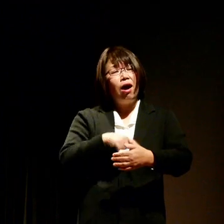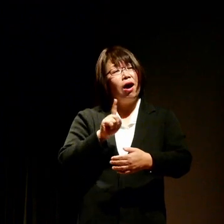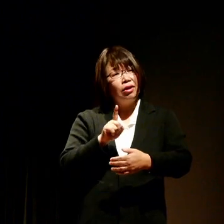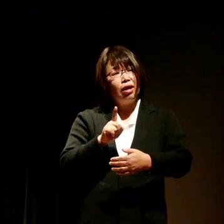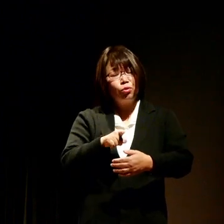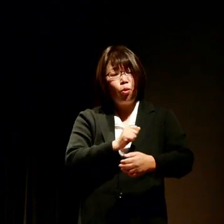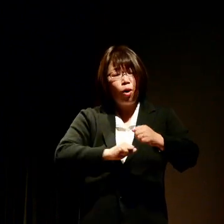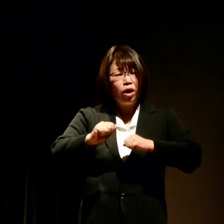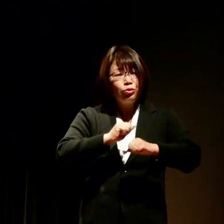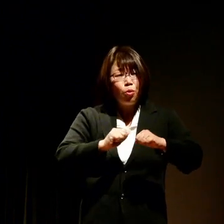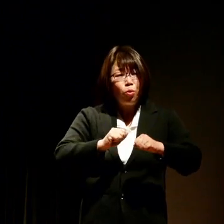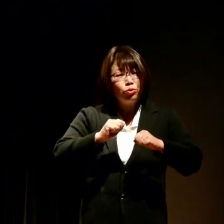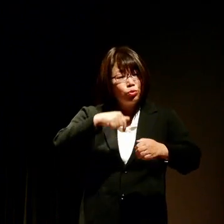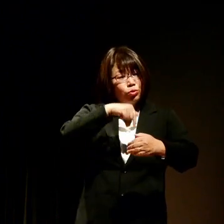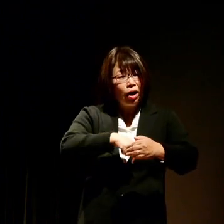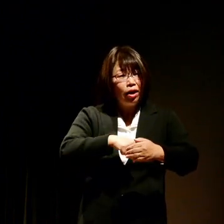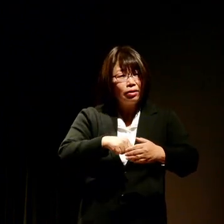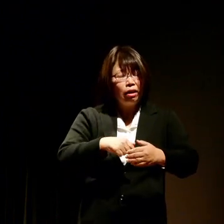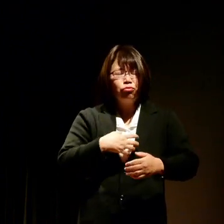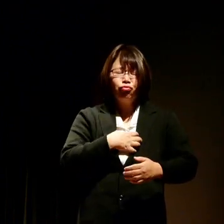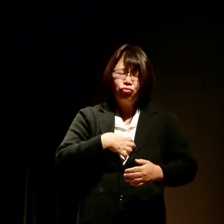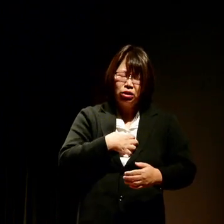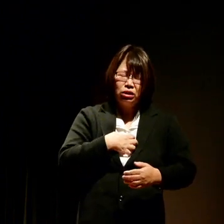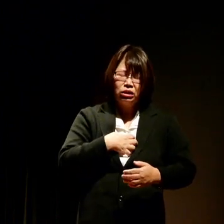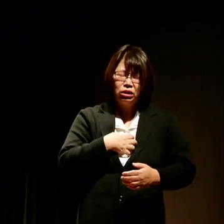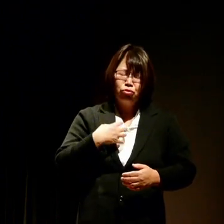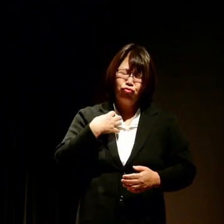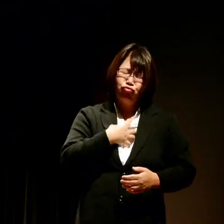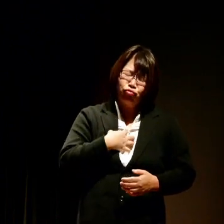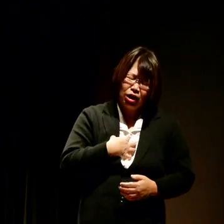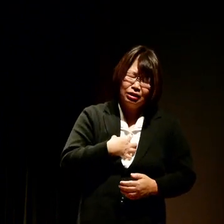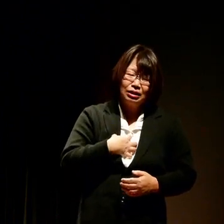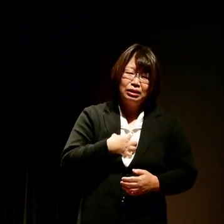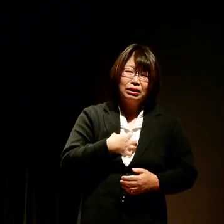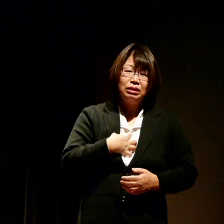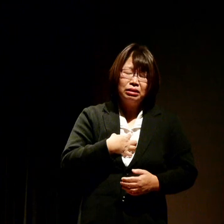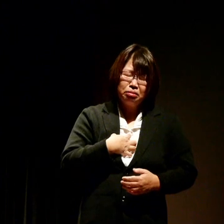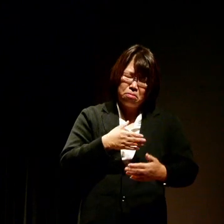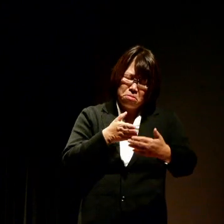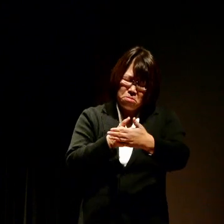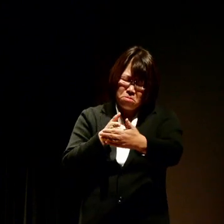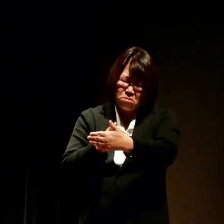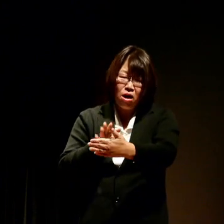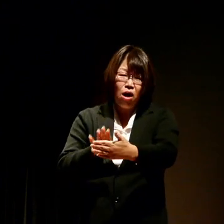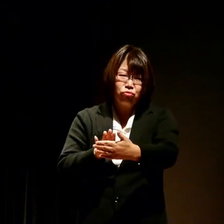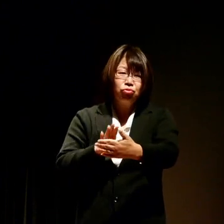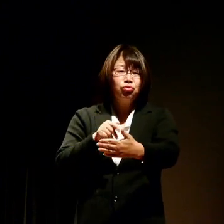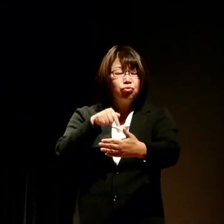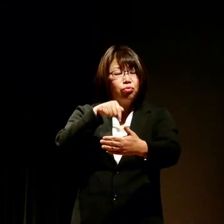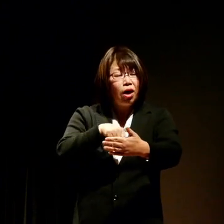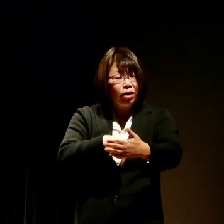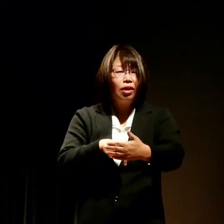この活動をする中で辛いことや悲しいことがやっぱり目の当たりにあります。でもその中